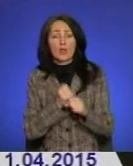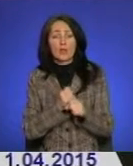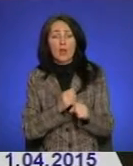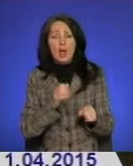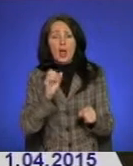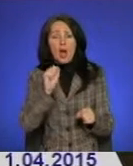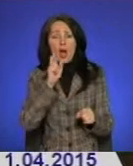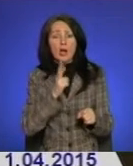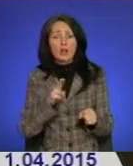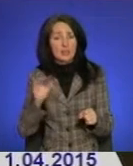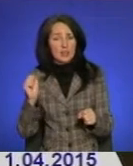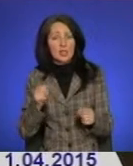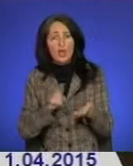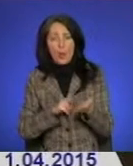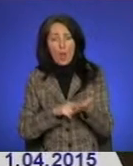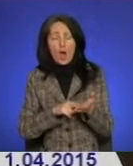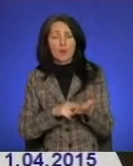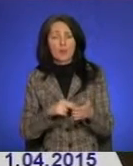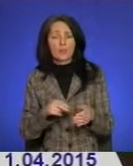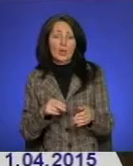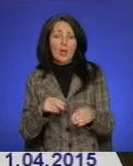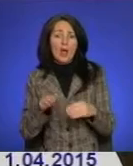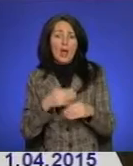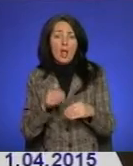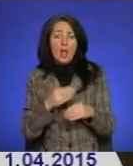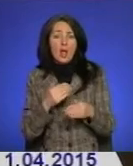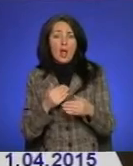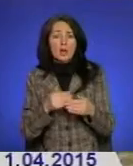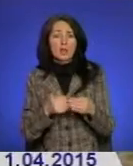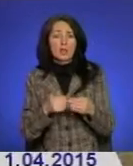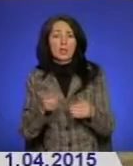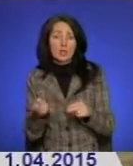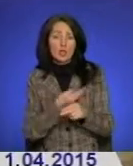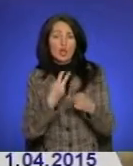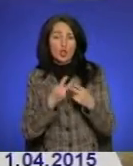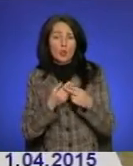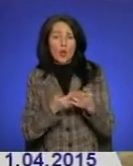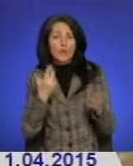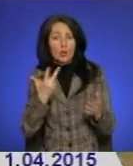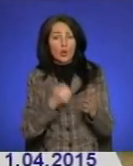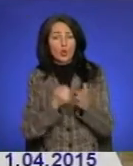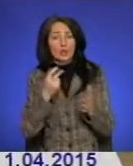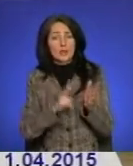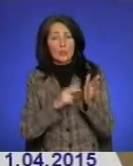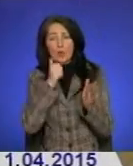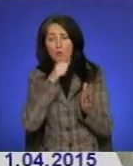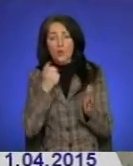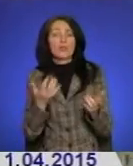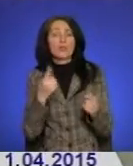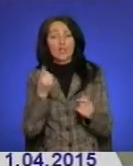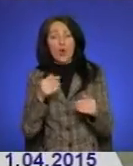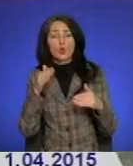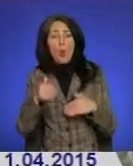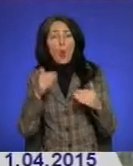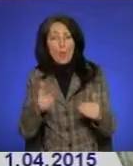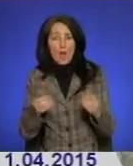акцизного податку. Санкція статті передбачає позбавлення волі від 3 до 7 років. Ще одну партію алкогольного фальсифікату вилучили співробітки